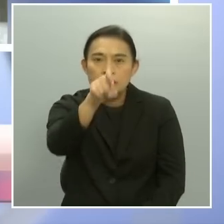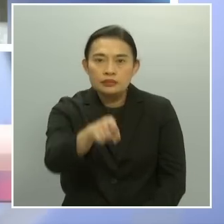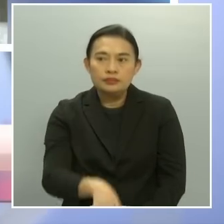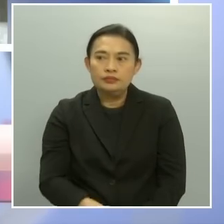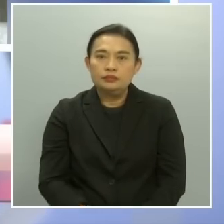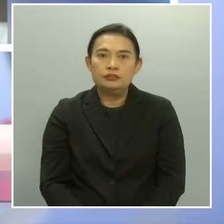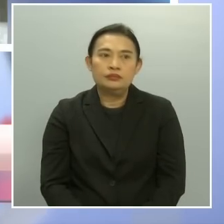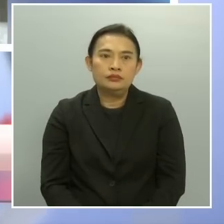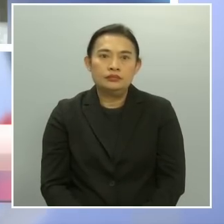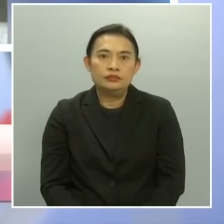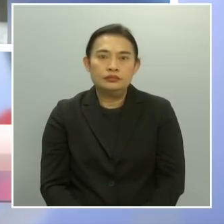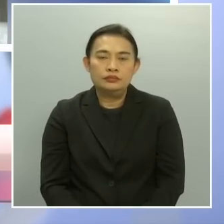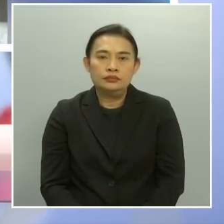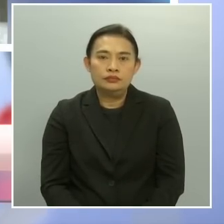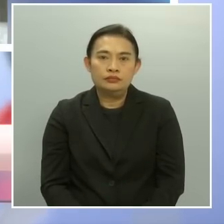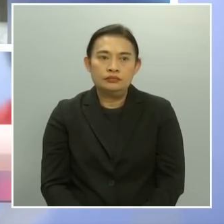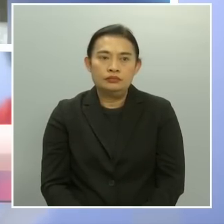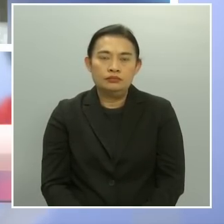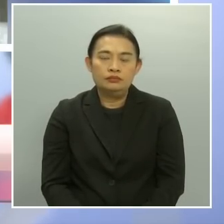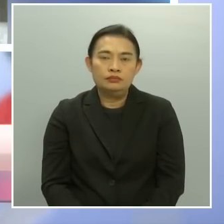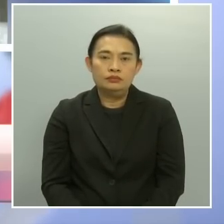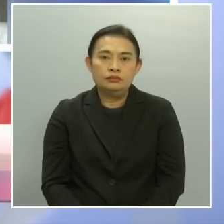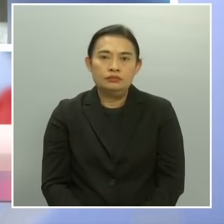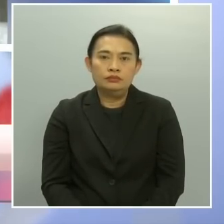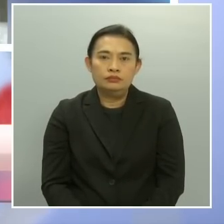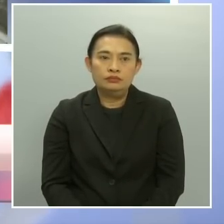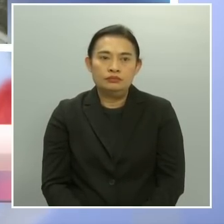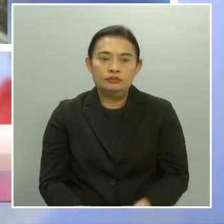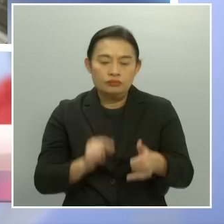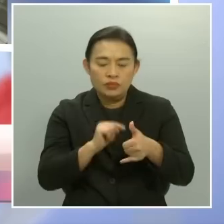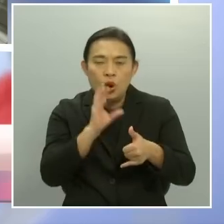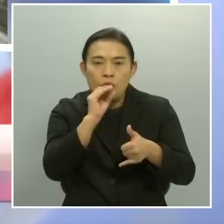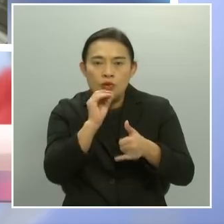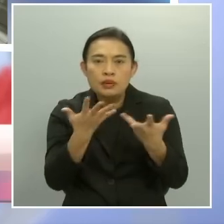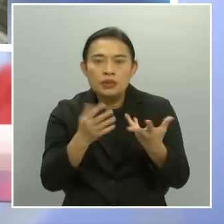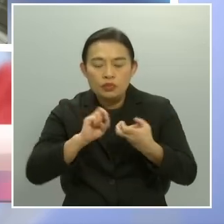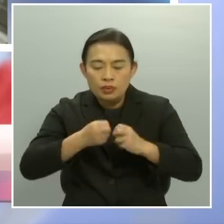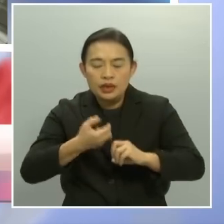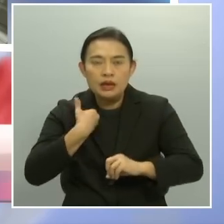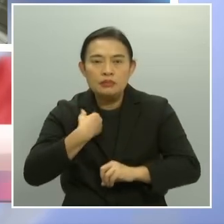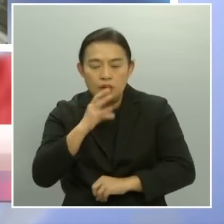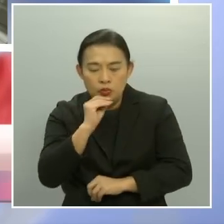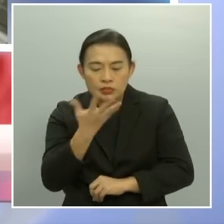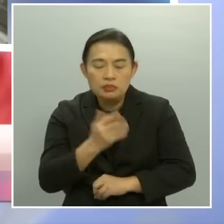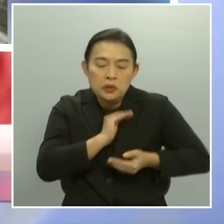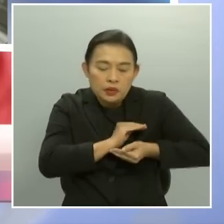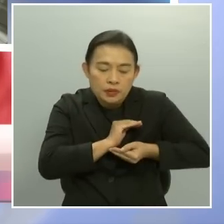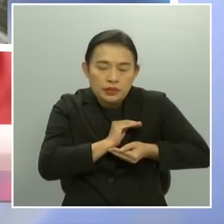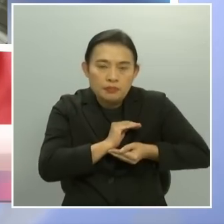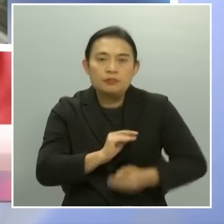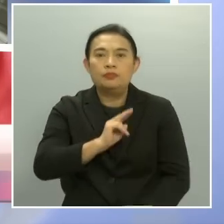ครียดนะคะก็เขาเป็นคนที่ไม่ค่อยพูดเวลาเขามีปัญหาอะไรเขาจะเก็บไว้เขากลัว